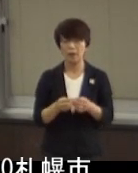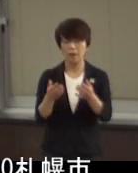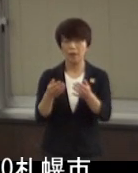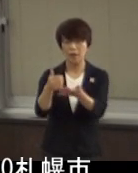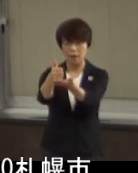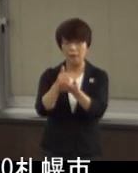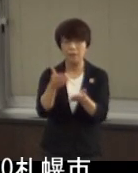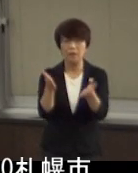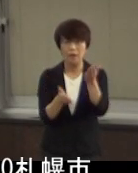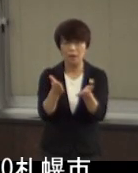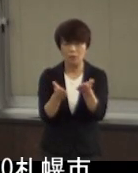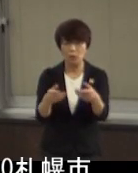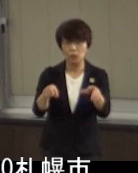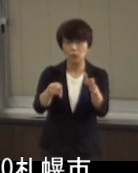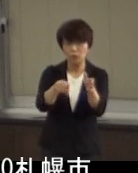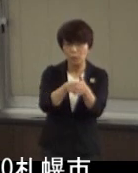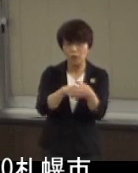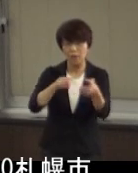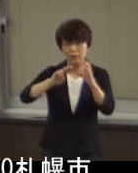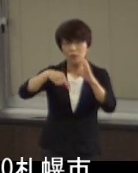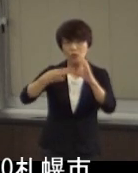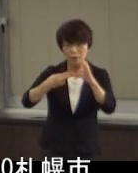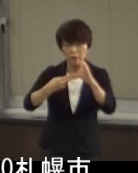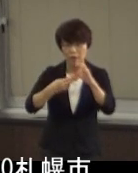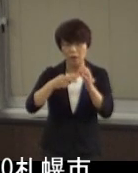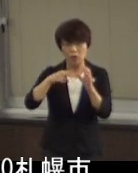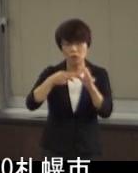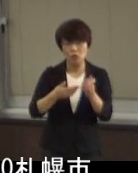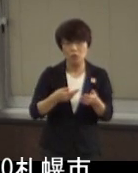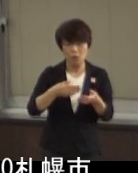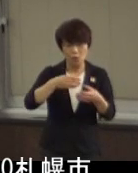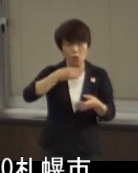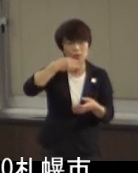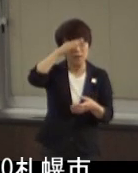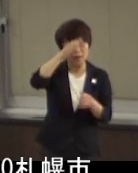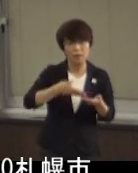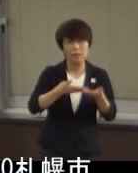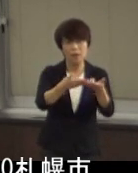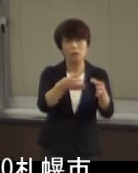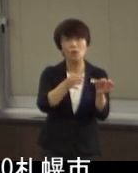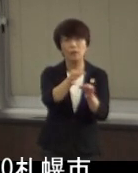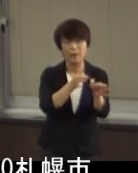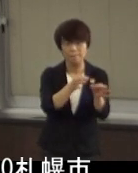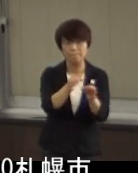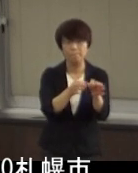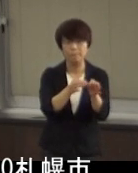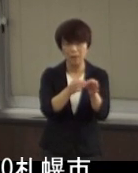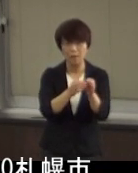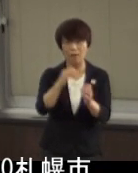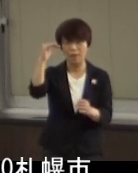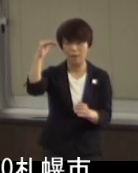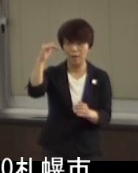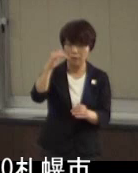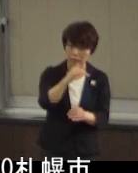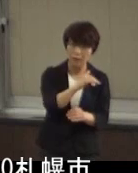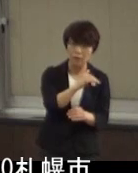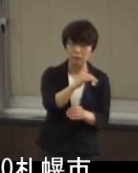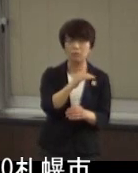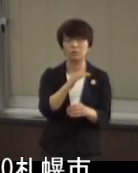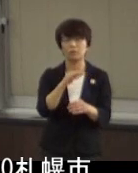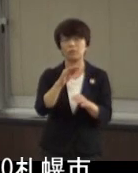食店、種類、他の提供店全体としてはですね、減少しているという状況にござい